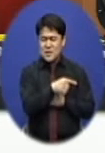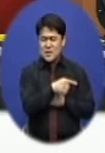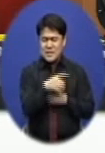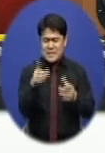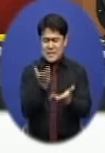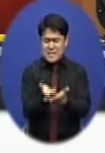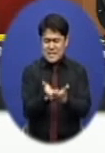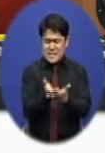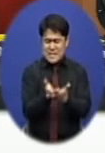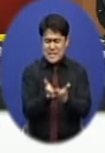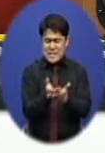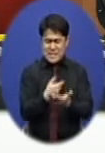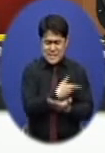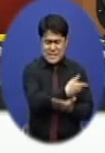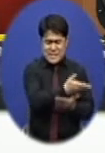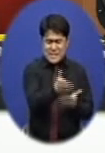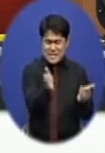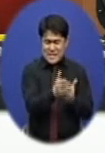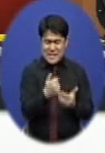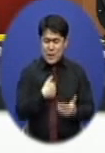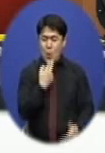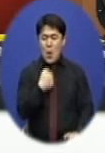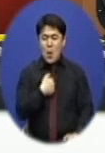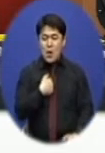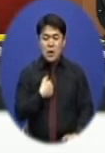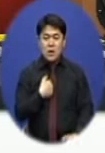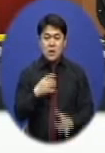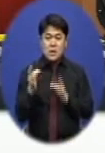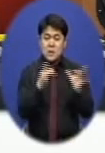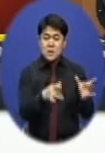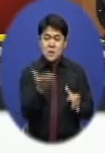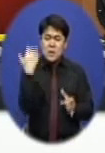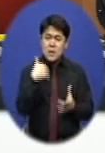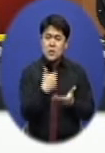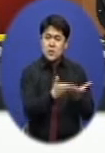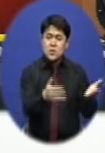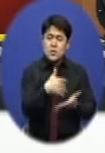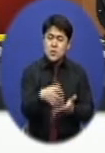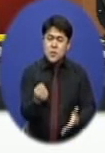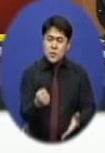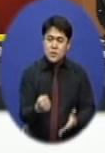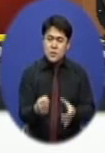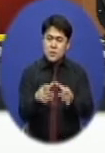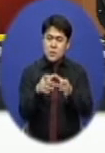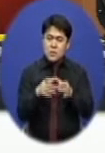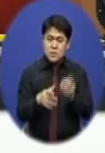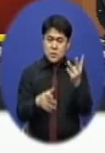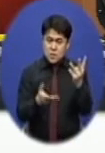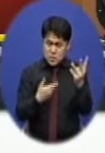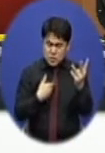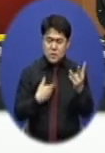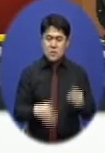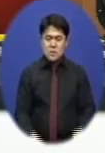달라 그래가지고 다 나눠주고 저는 지금 없거든요. 아이고 몇 장이나 제가 드렸죠? 아, 세 장 주셨는데 세